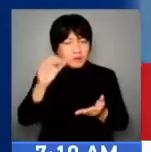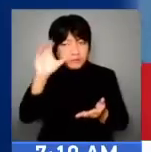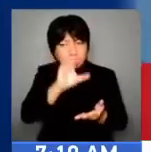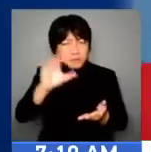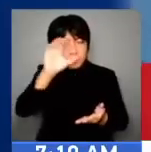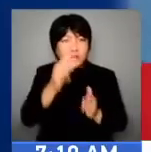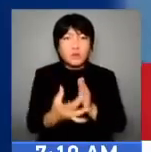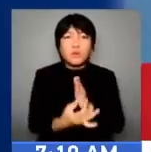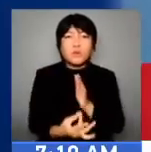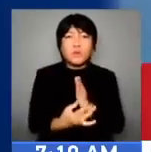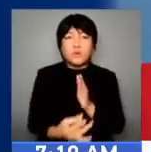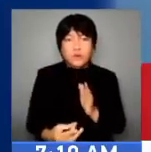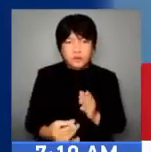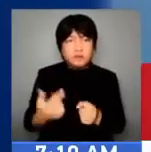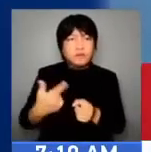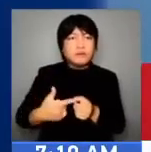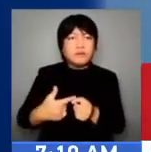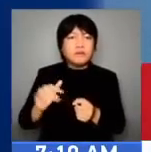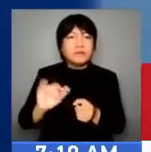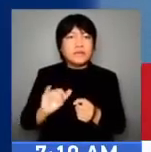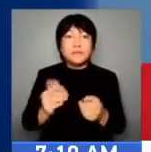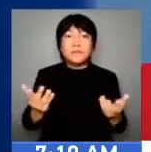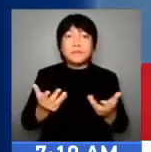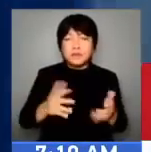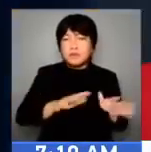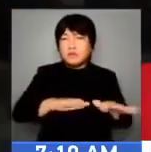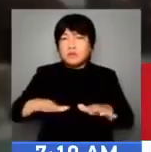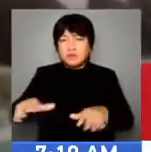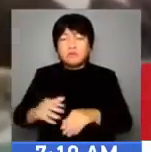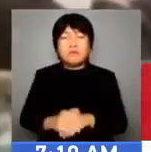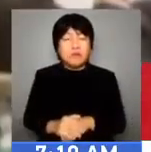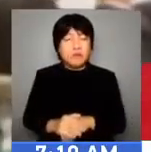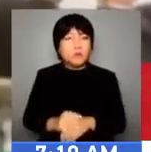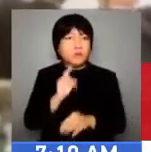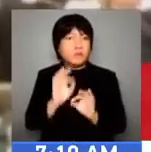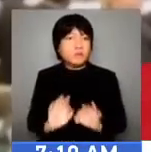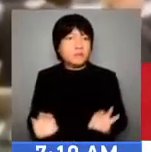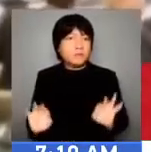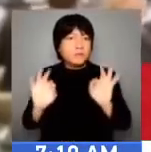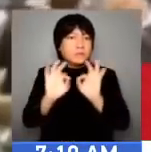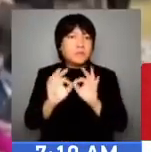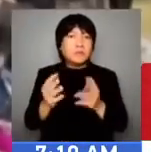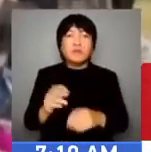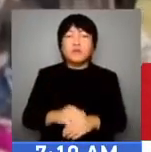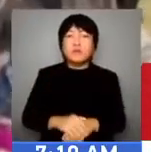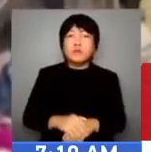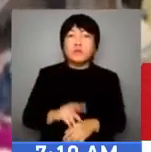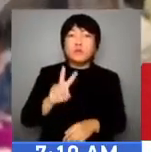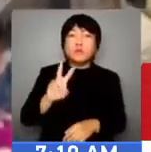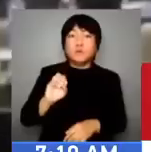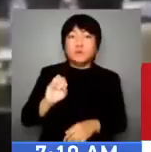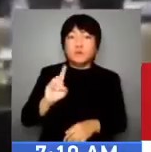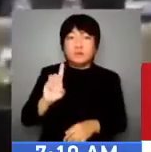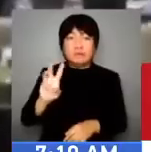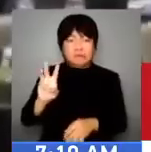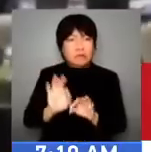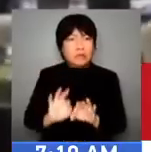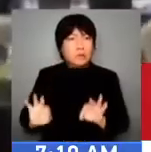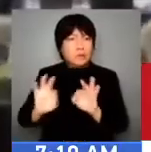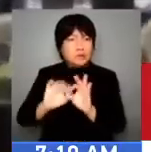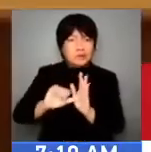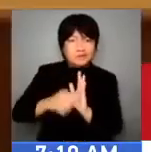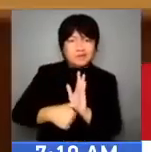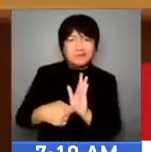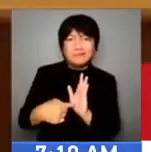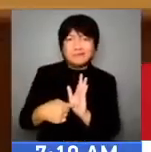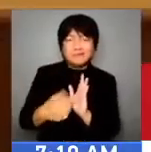sa parting ito ng dagat. Kaya lalong nagiging mahalaga aniya ang 2016 arbitral ruling na dumarami na ang kumikilalang